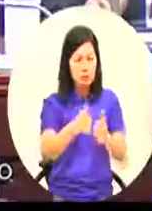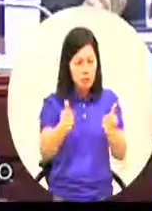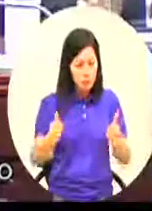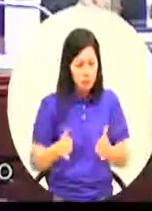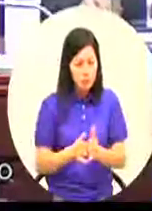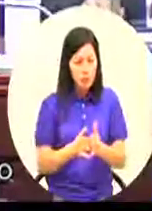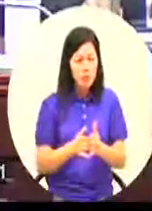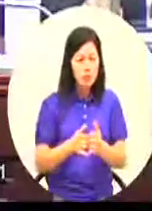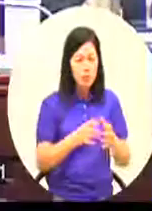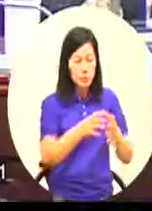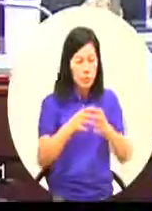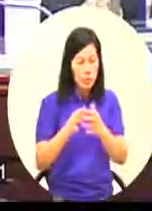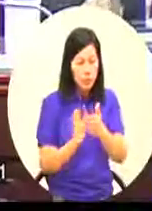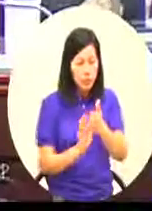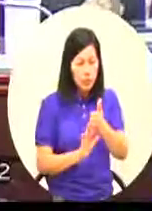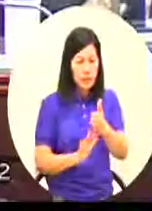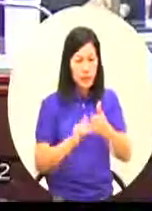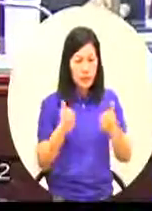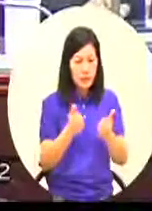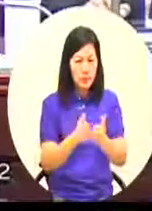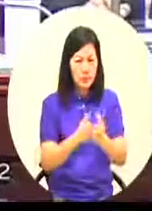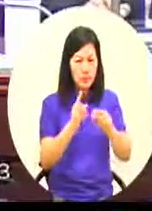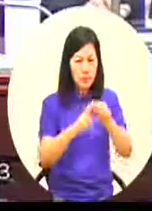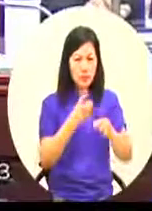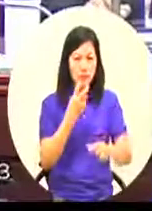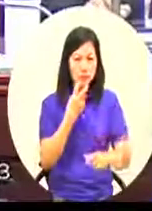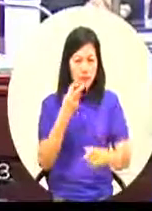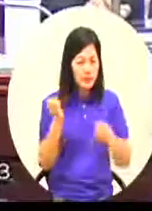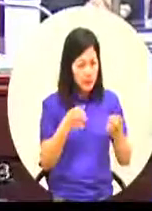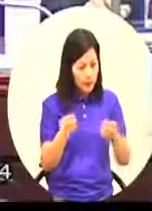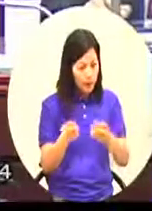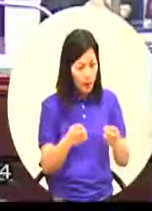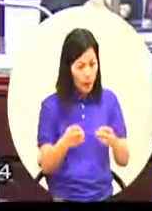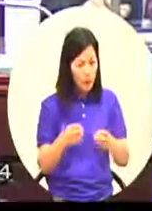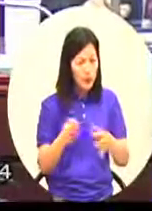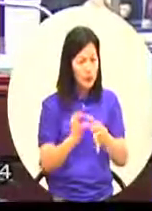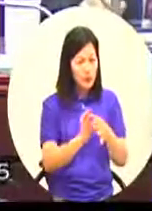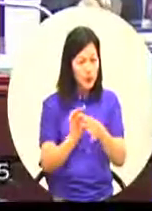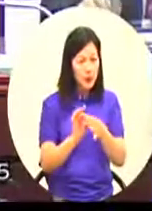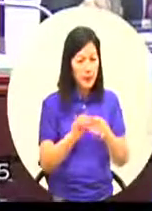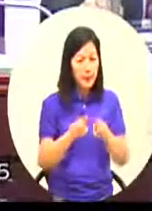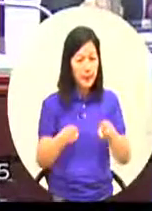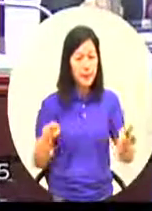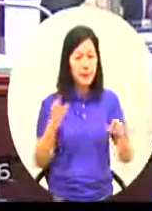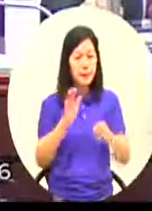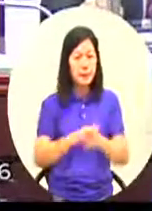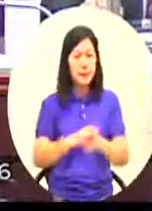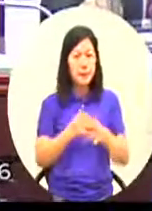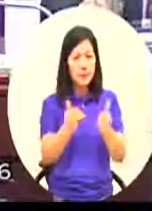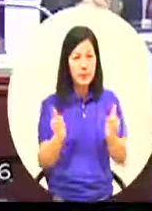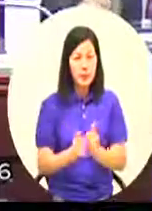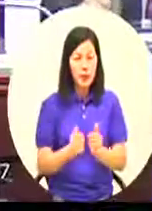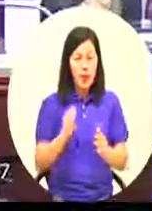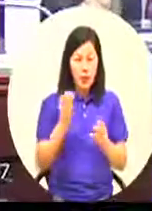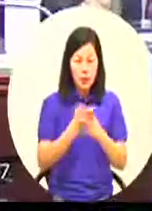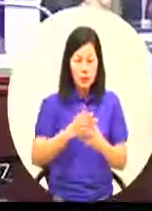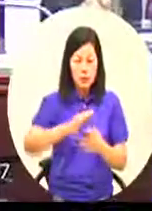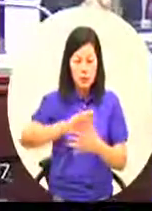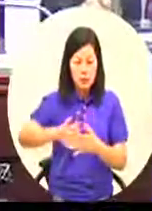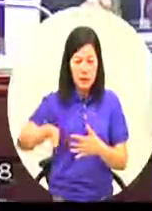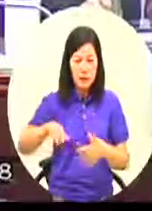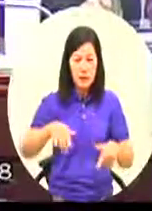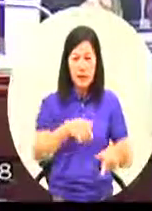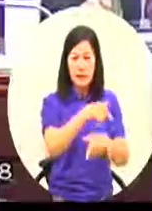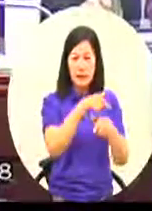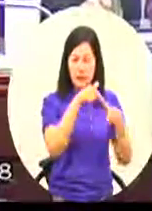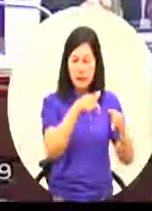员会，那或者是中央在讨论相关平埔族或者其他西拉雅所